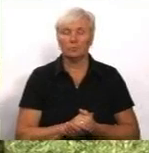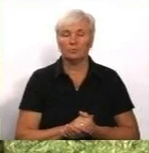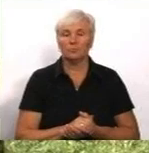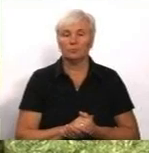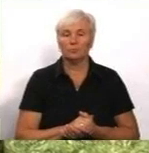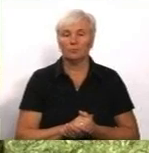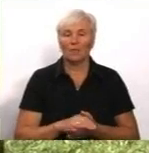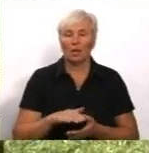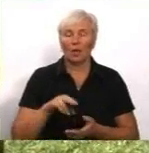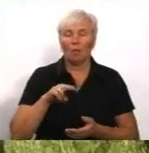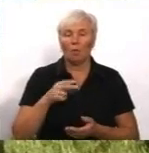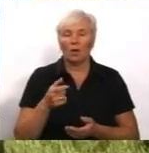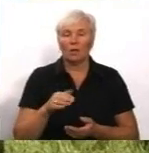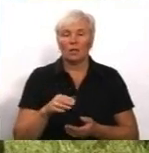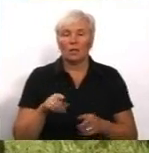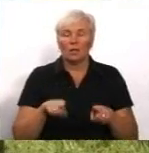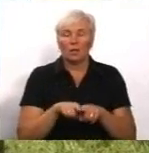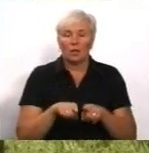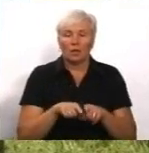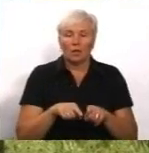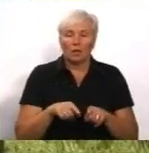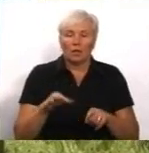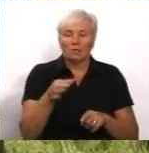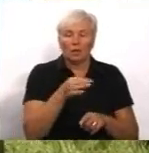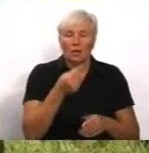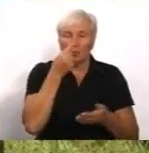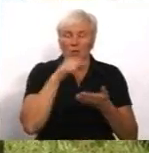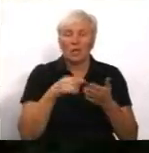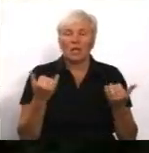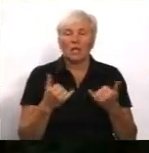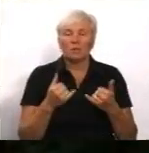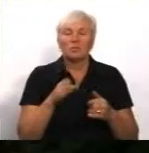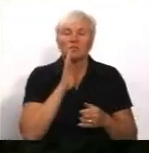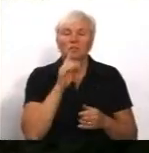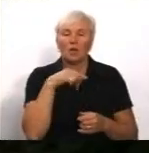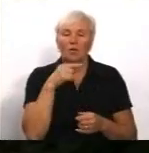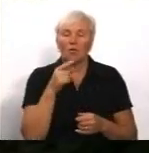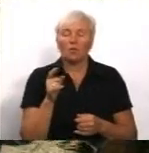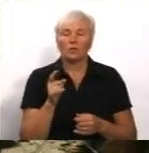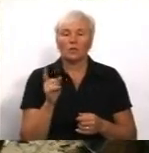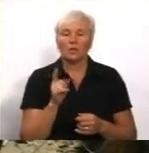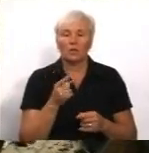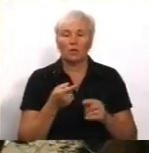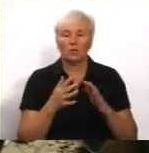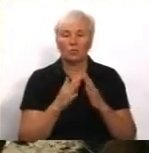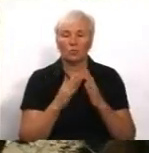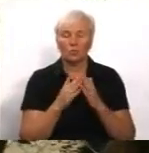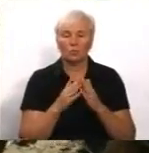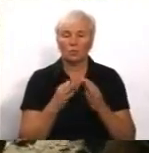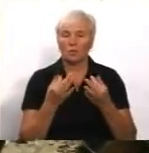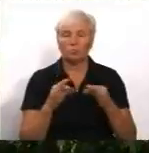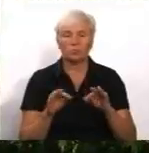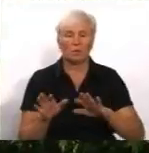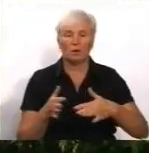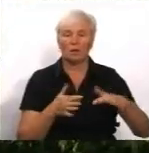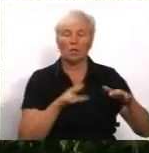Подвір'я Зої Шаталюк за кілька метрів від ставка, куди потрапили хімікати. Жінка каже, гусей до води не пускає. Вони привикли, туди